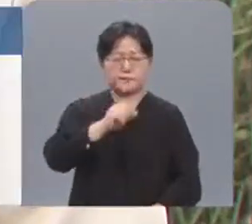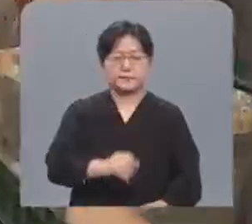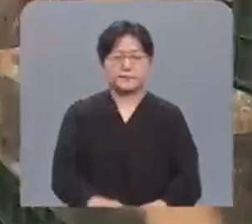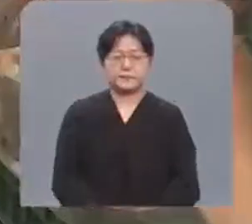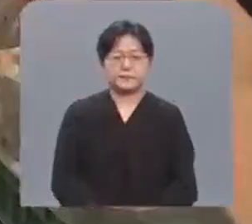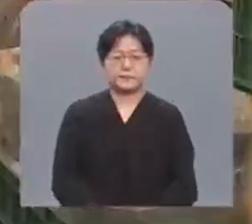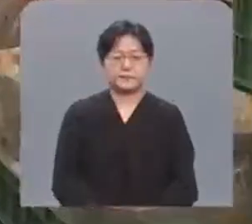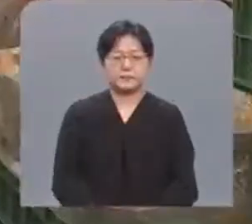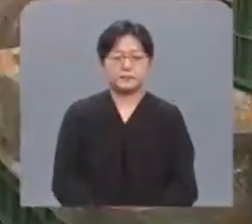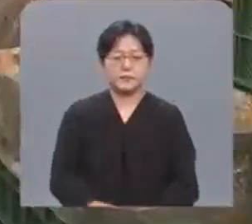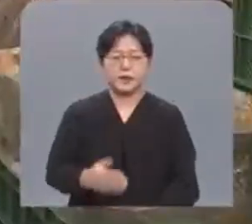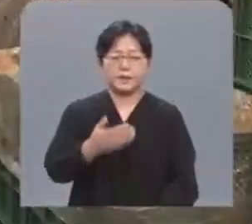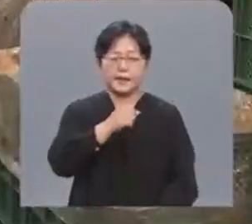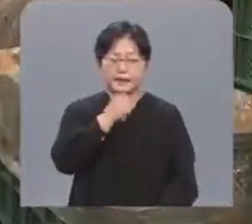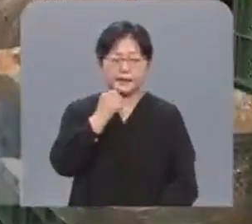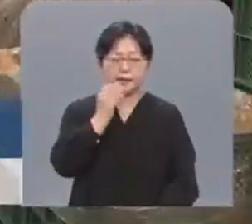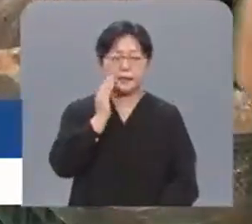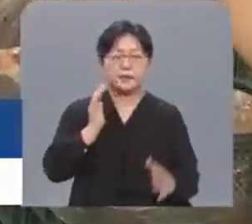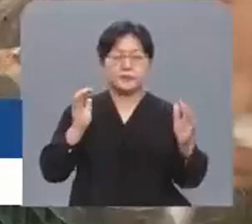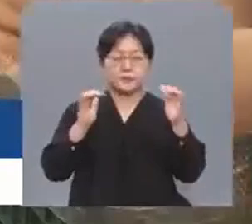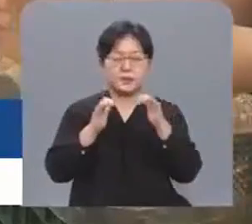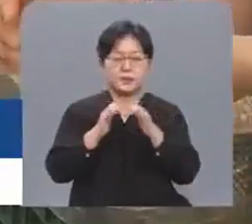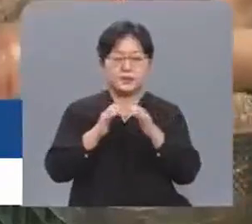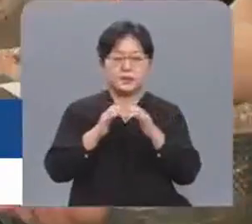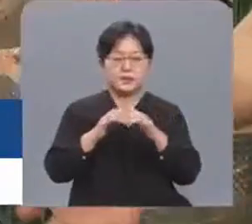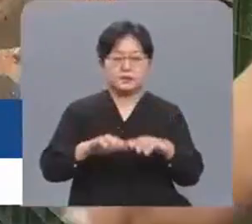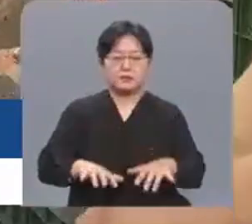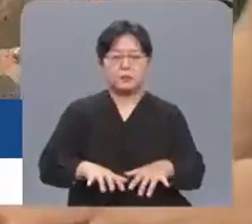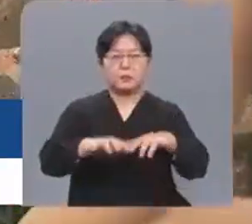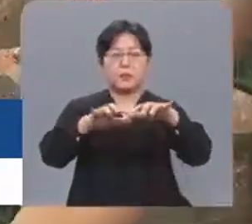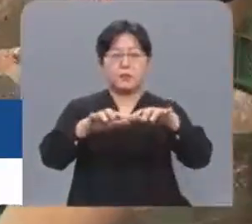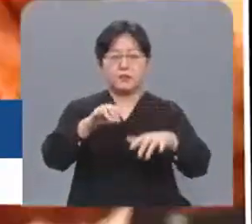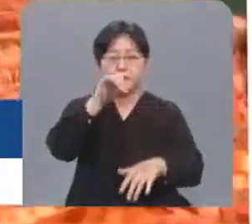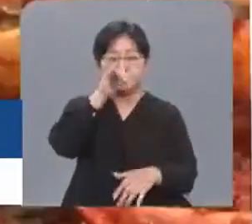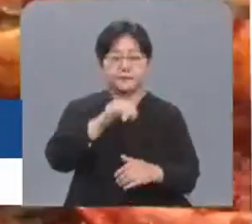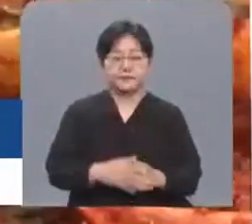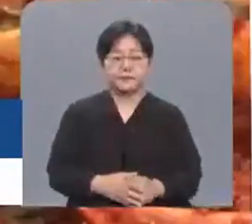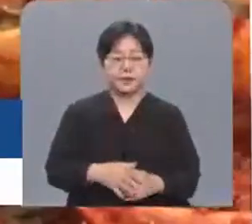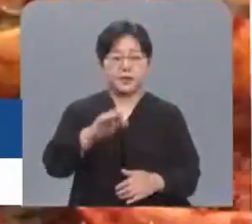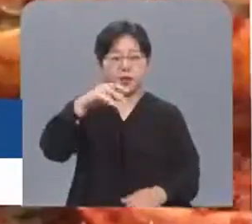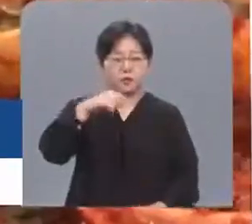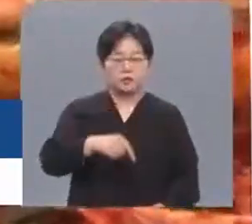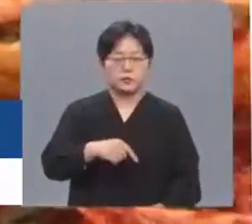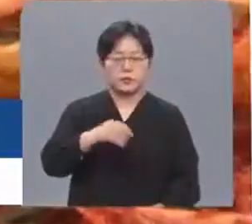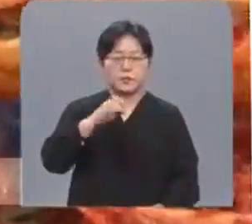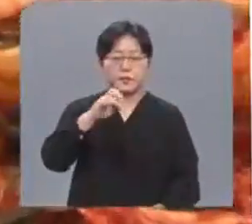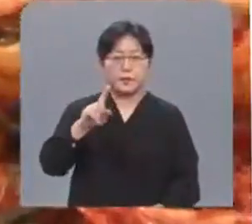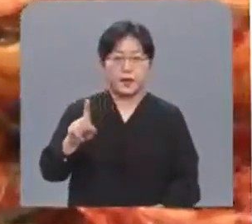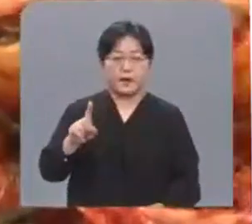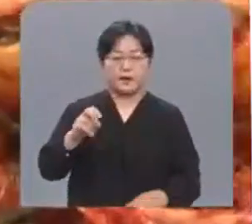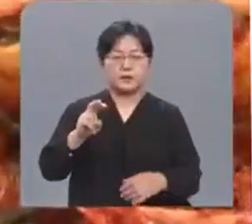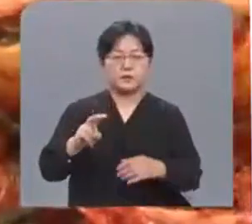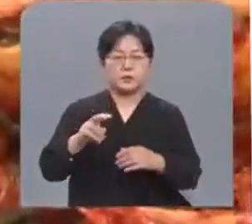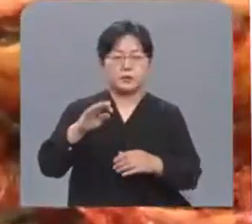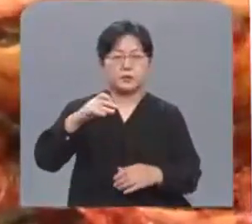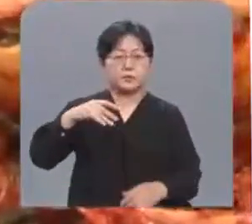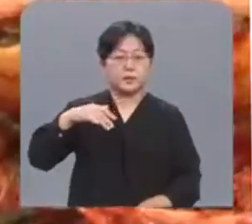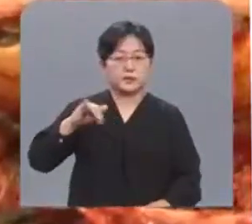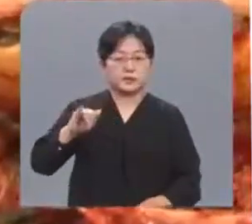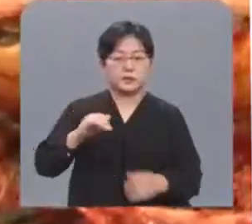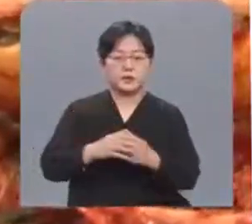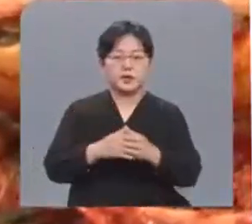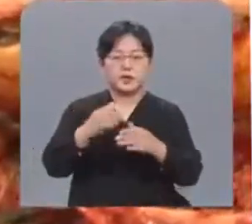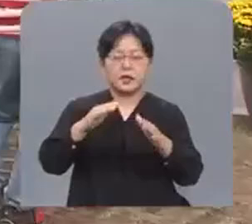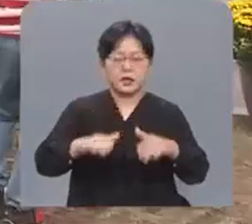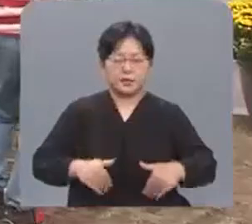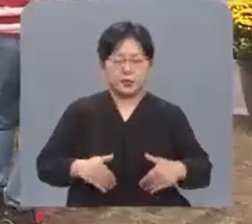좋습니다. 먹음직스러운 김치가 대야 한가득 담겨 있습니다. 열무김치에 파김치, 석박지까지